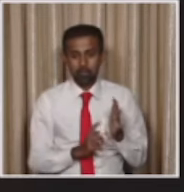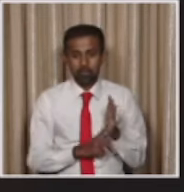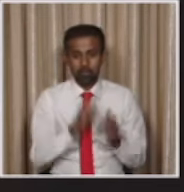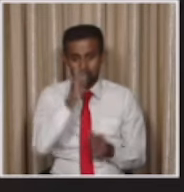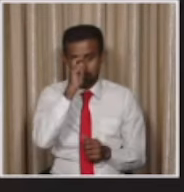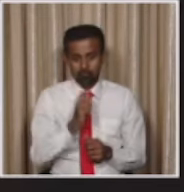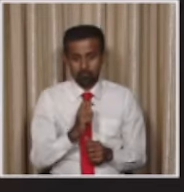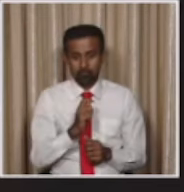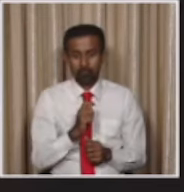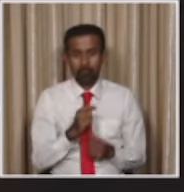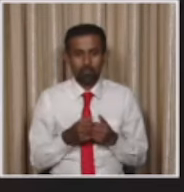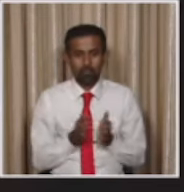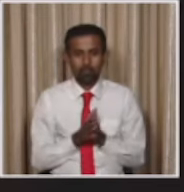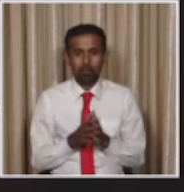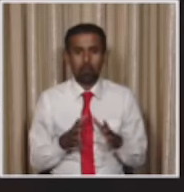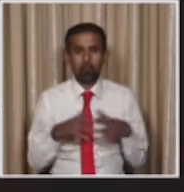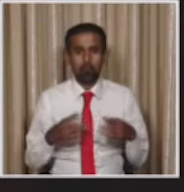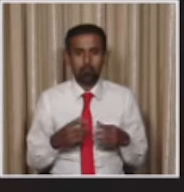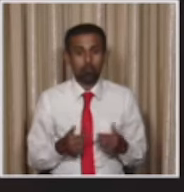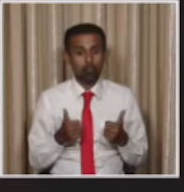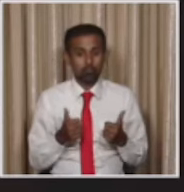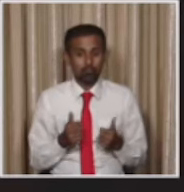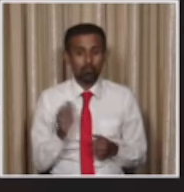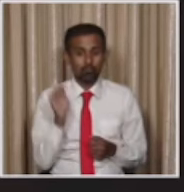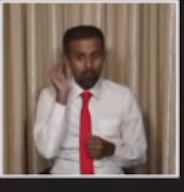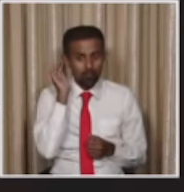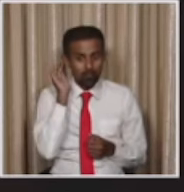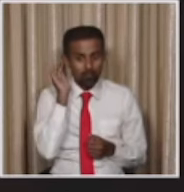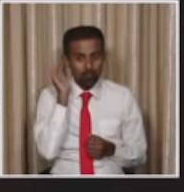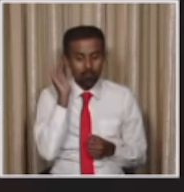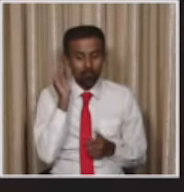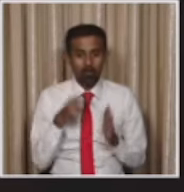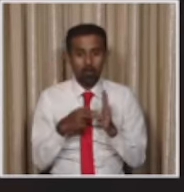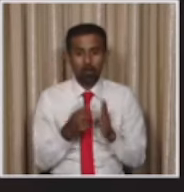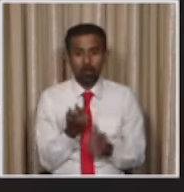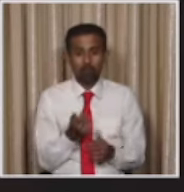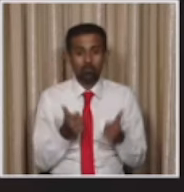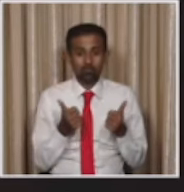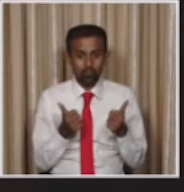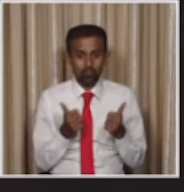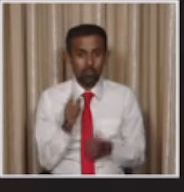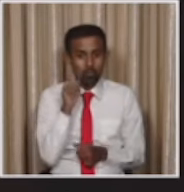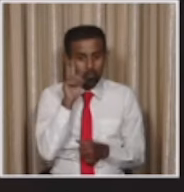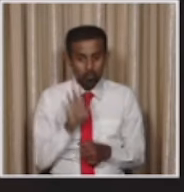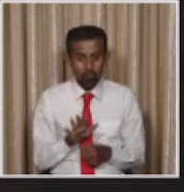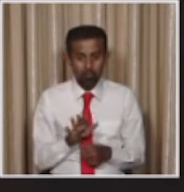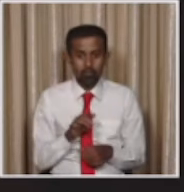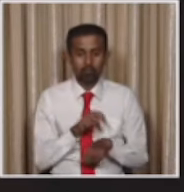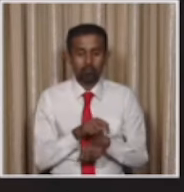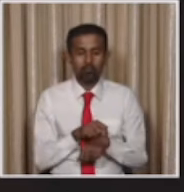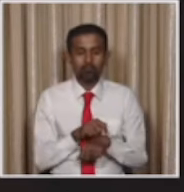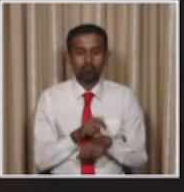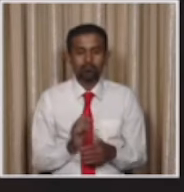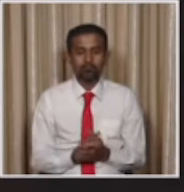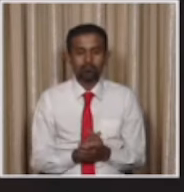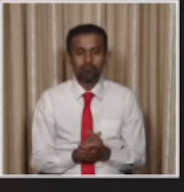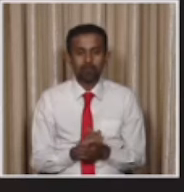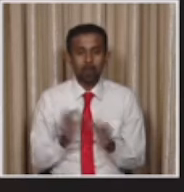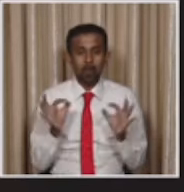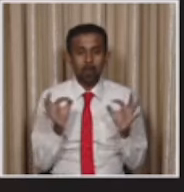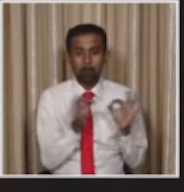ජනතාව තමන්ගේ බඩු භාණ්ඩවල සුබ පණිවිඩයක් පිළිබඳව ආර්ථිකය පිළිබඳව සුබ පණිවිඩයක් බලාපොරොත්තු වෙලා ඉන්නකොට